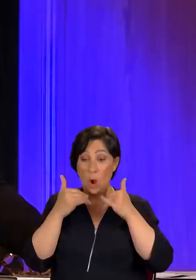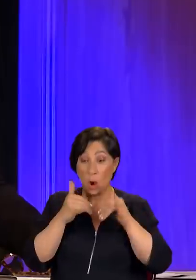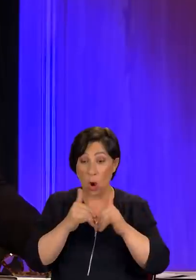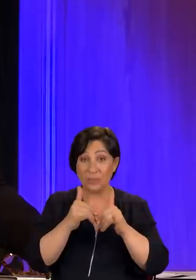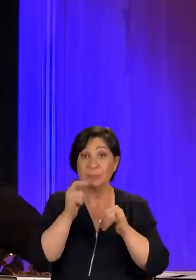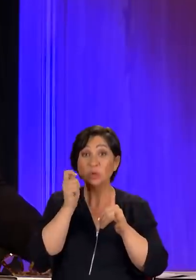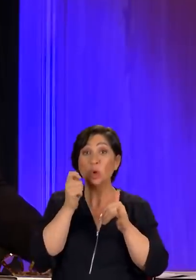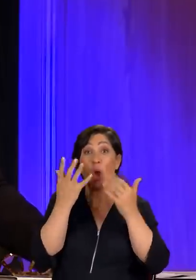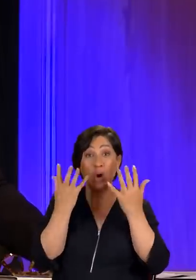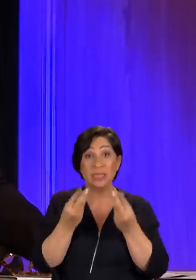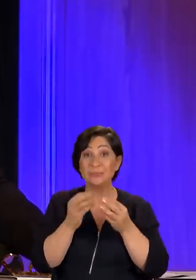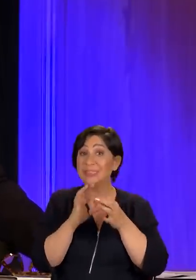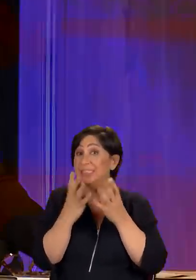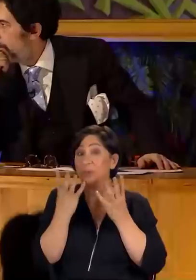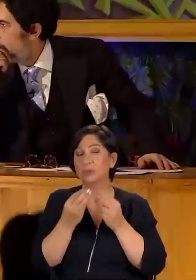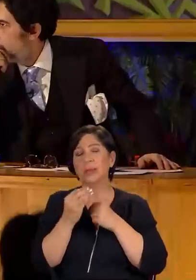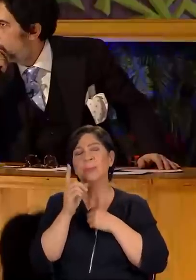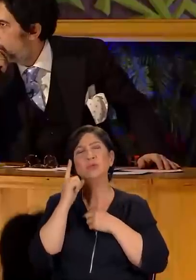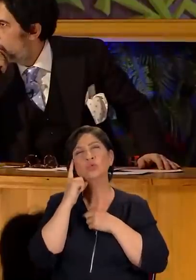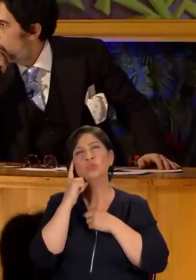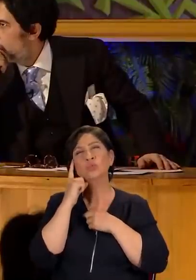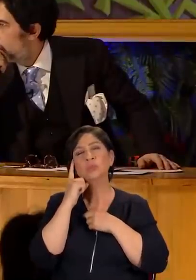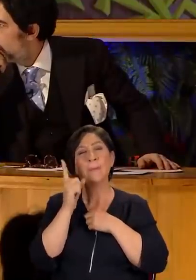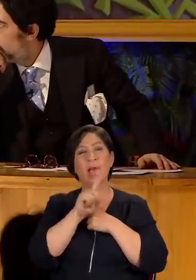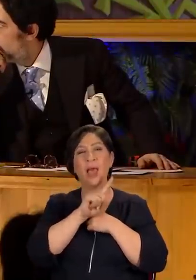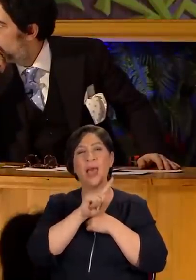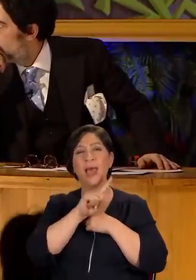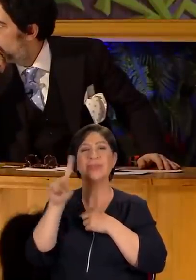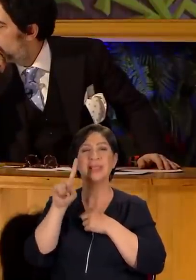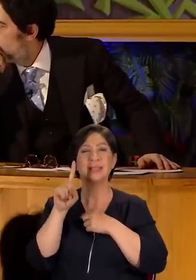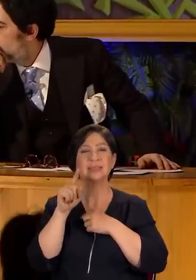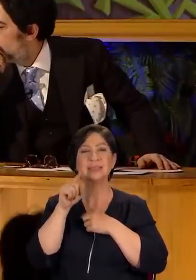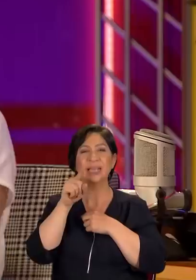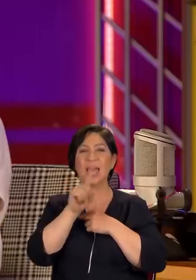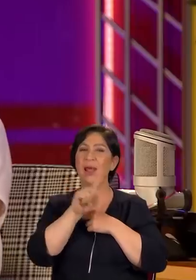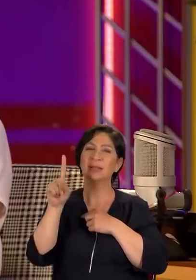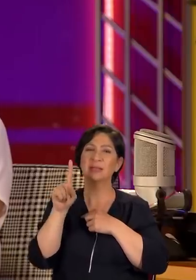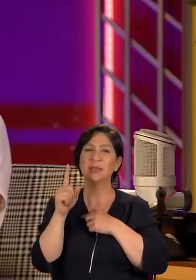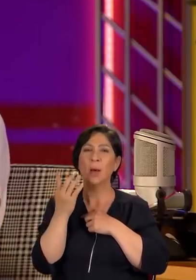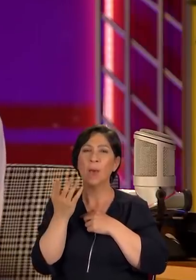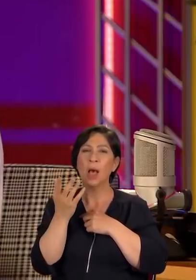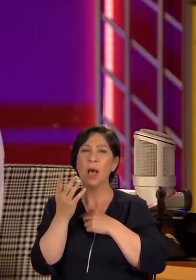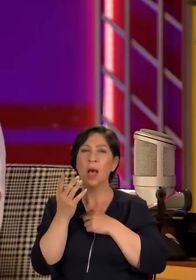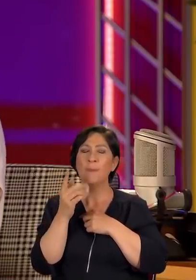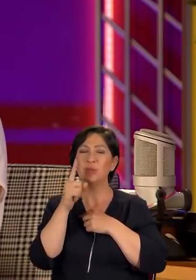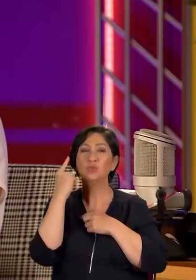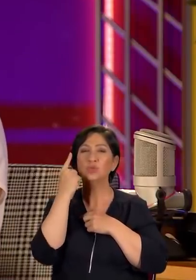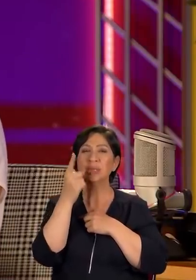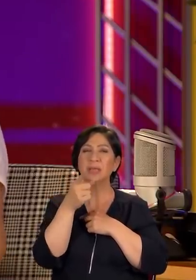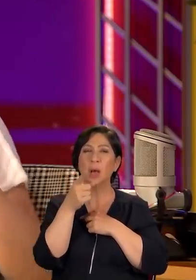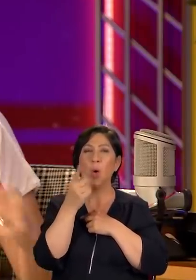zorunda kalsaydım nasıl bir şey olur? Ama düşündüğüm zaman dahi bir reddettin, o reddetti, sen reddettin falan ama bir